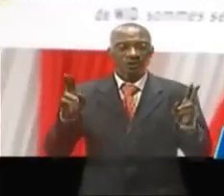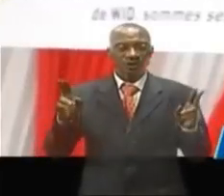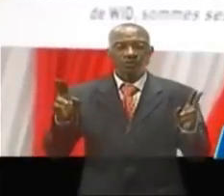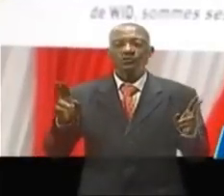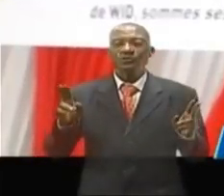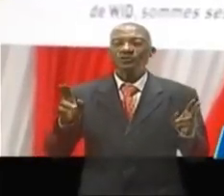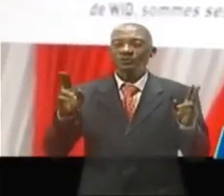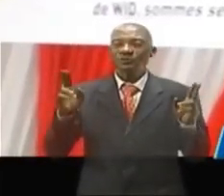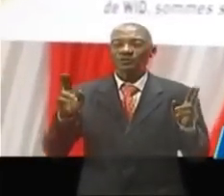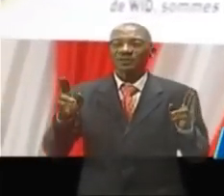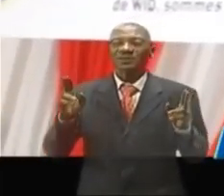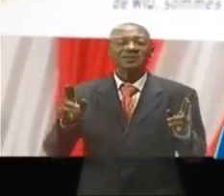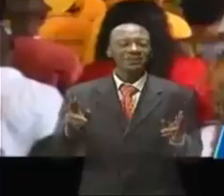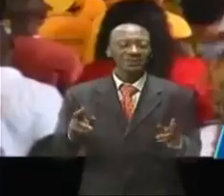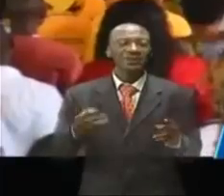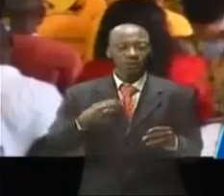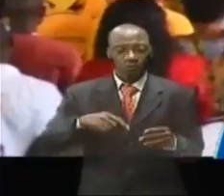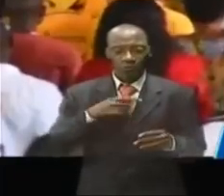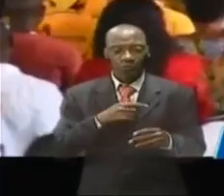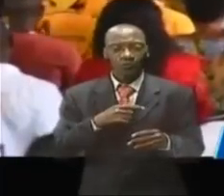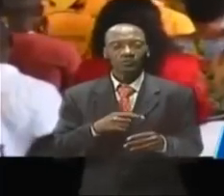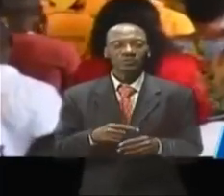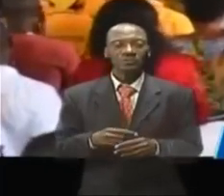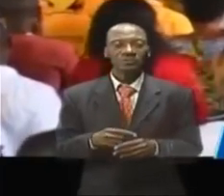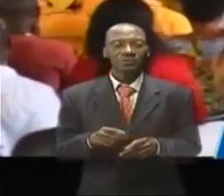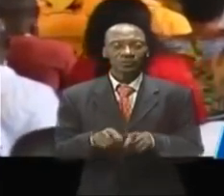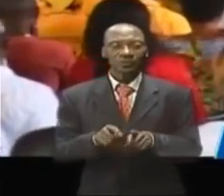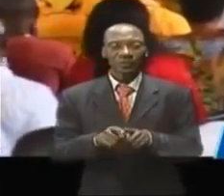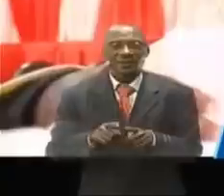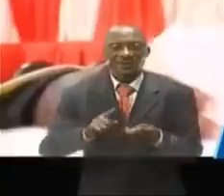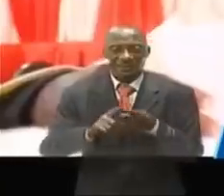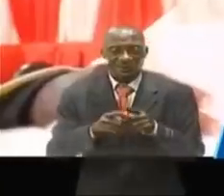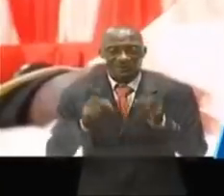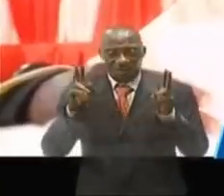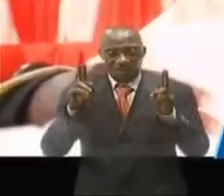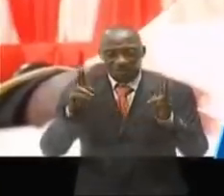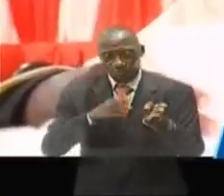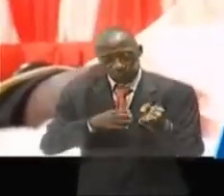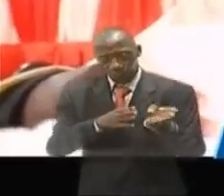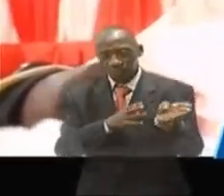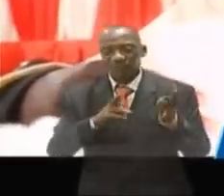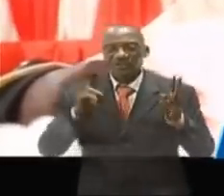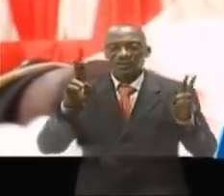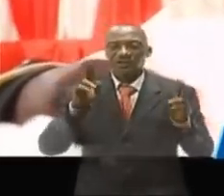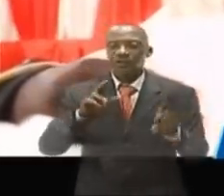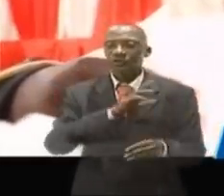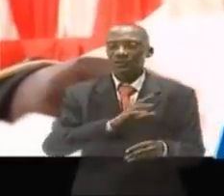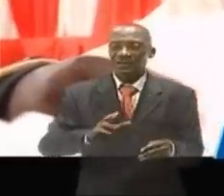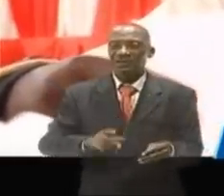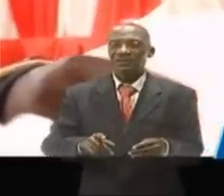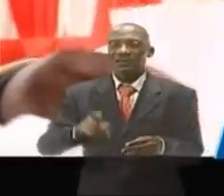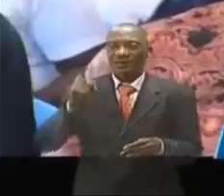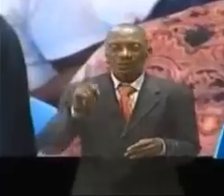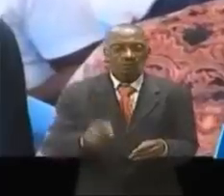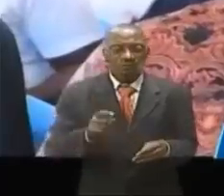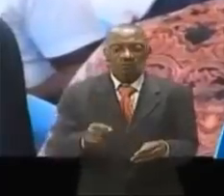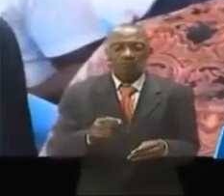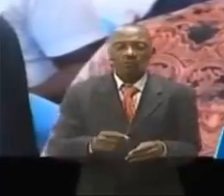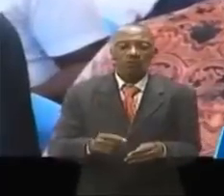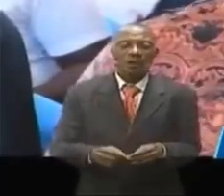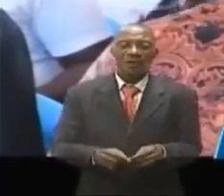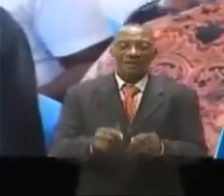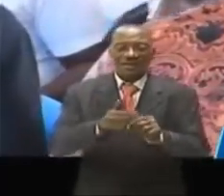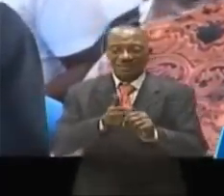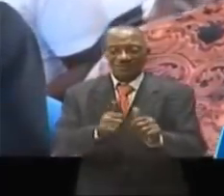vide, nous sommes ses sarments. C'est le thème de ces JNJ. Rappelle l'abbé Patrick Aboulé, aumônier diocésain. Il remercie le gouverneur